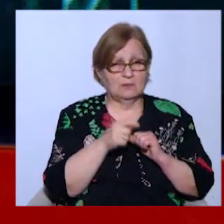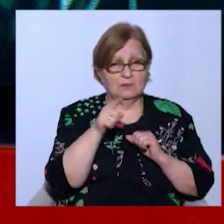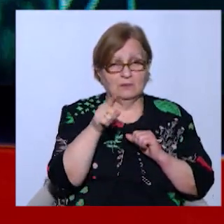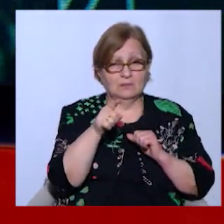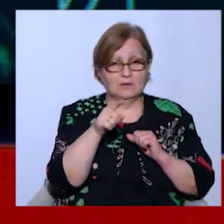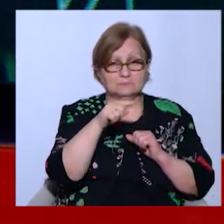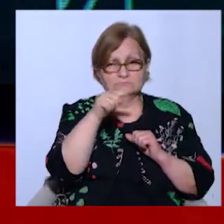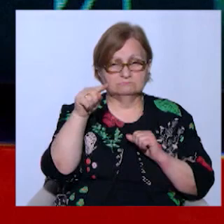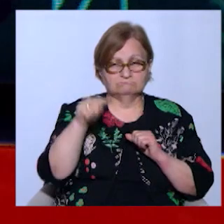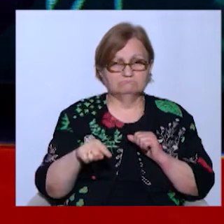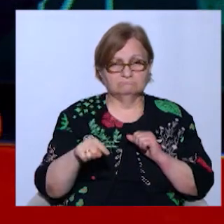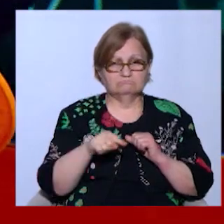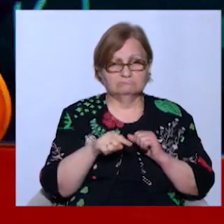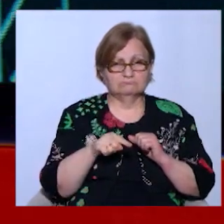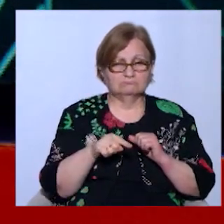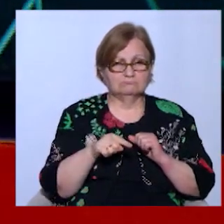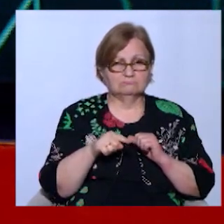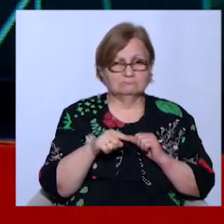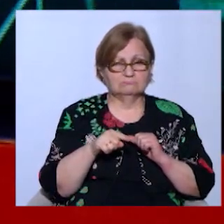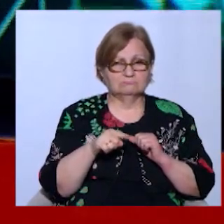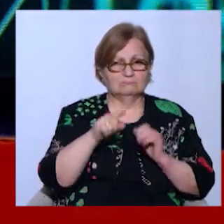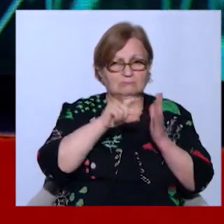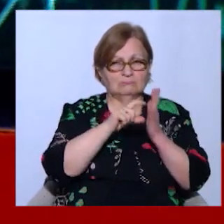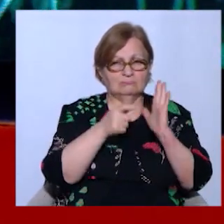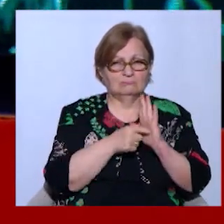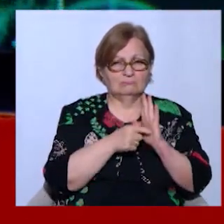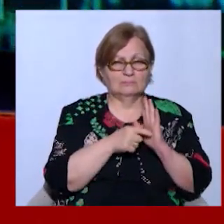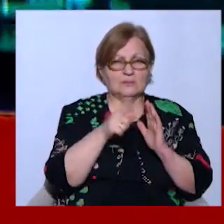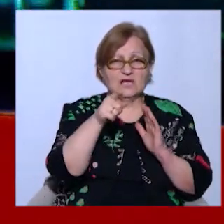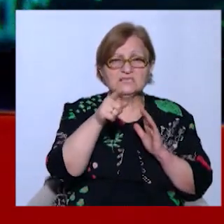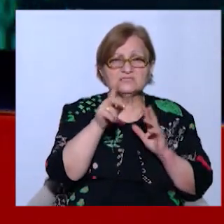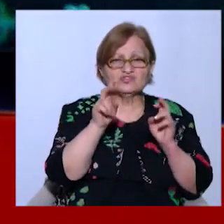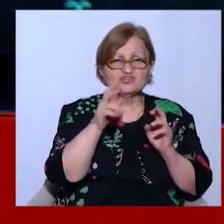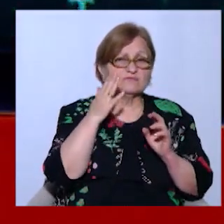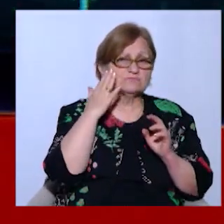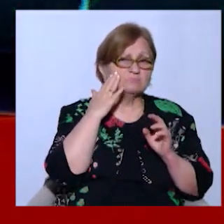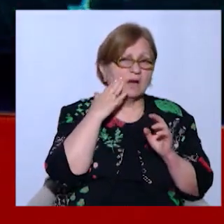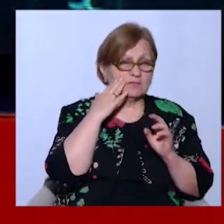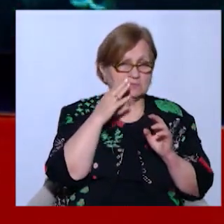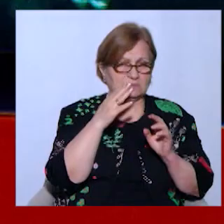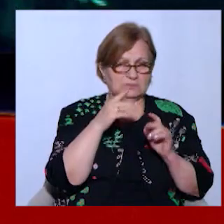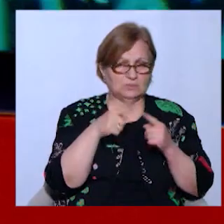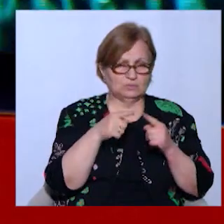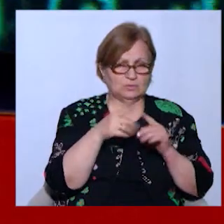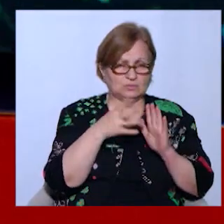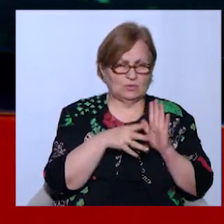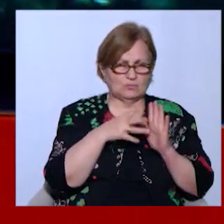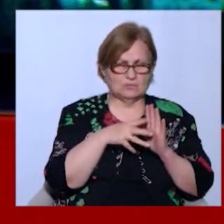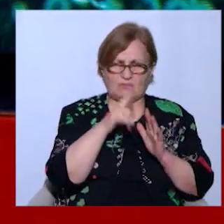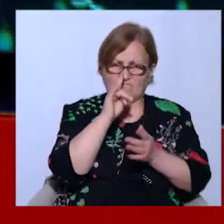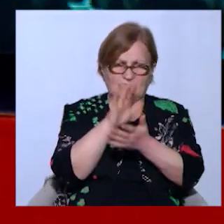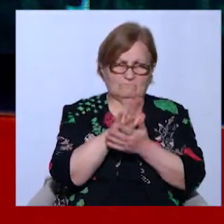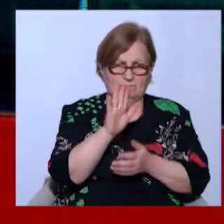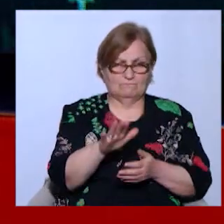ესე აღნიშნავ ორი ჯოხით. ის კუთხე არის მართი კუთხე. ეს არის 90 გრადუსი. 140